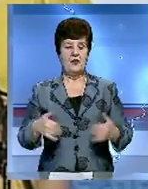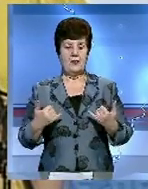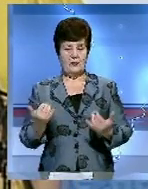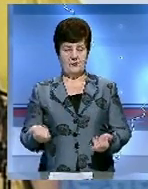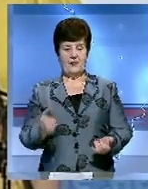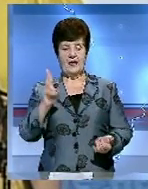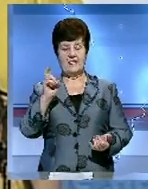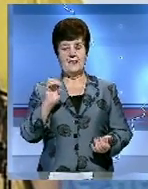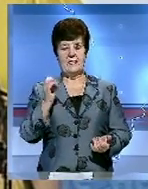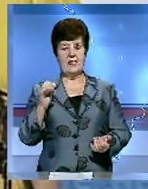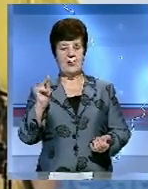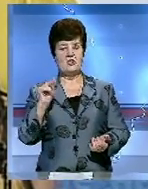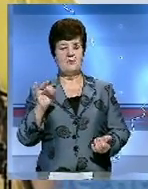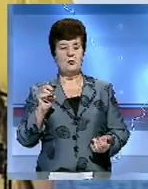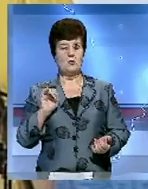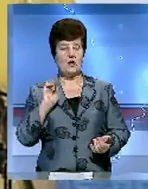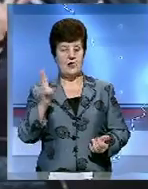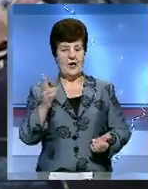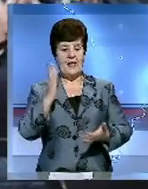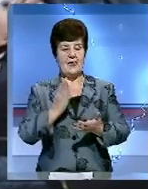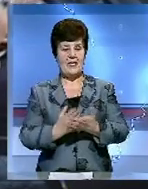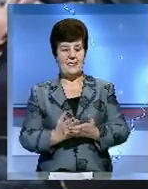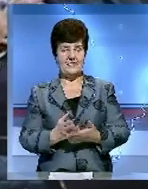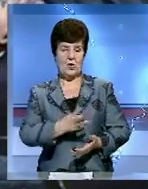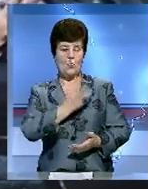Siminciuc. Este o dovadă de curaj foarte mare